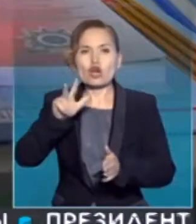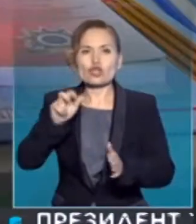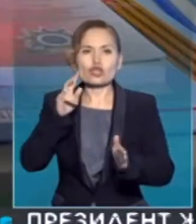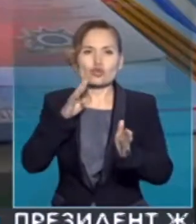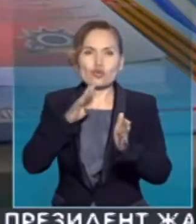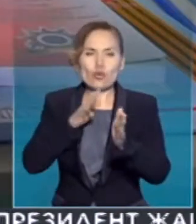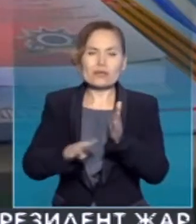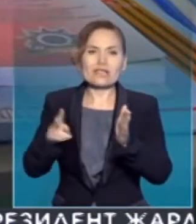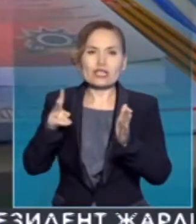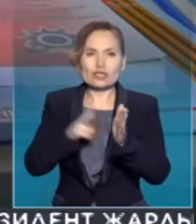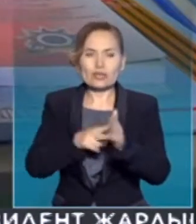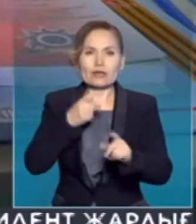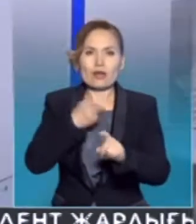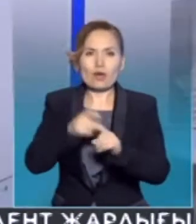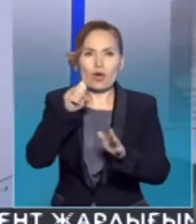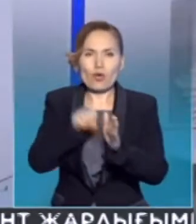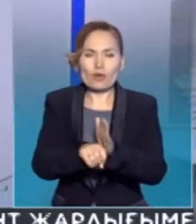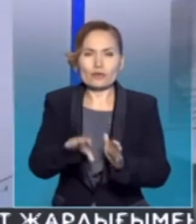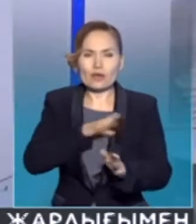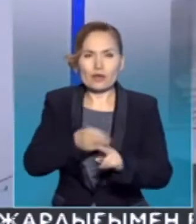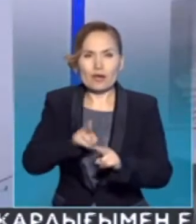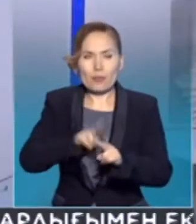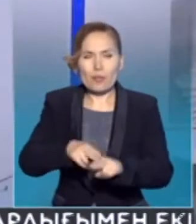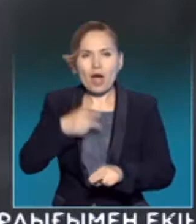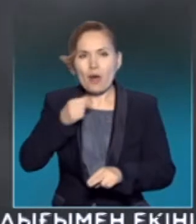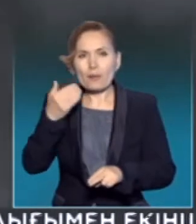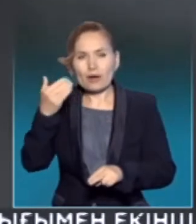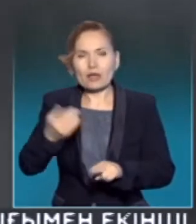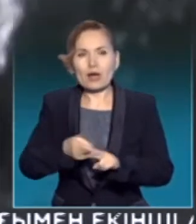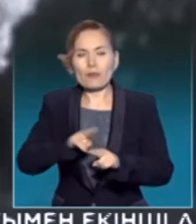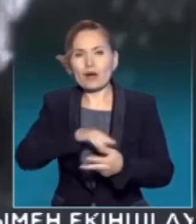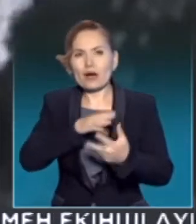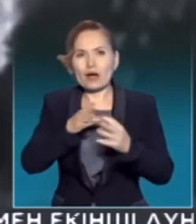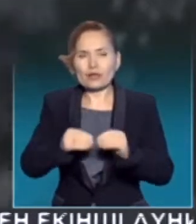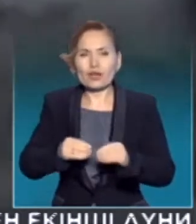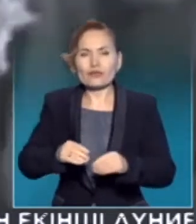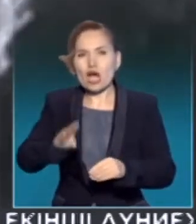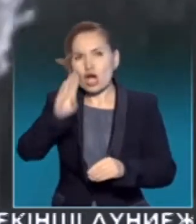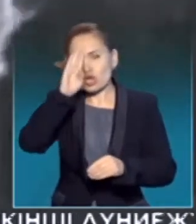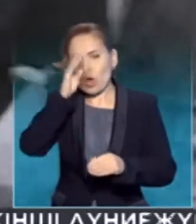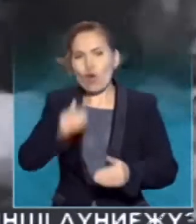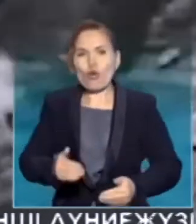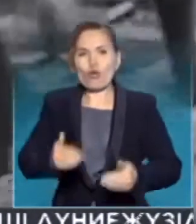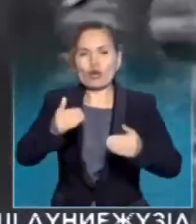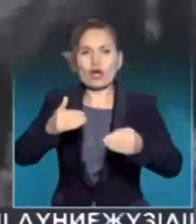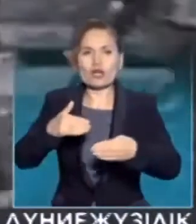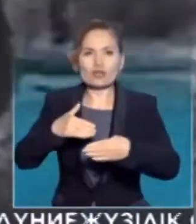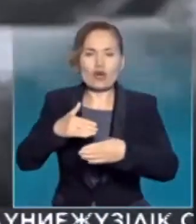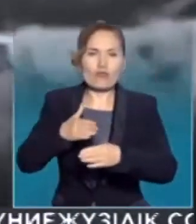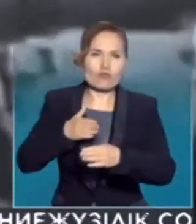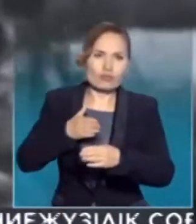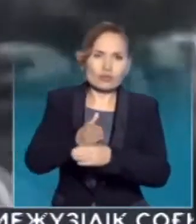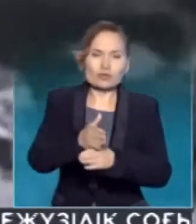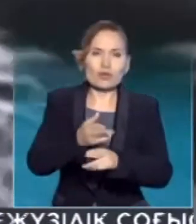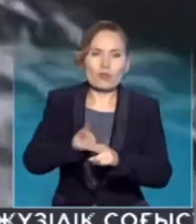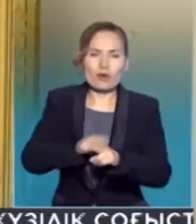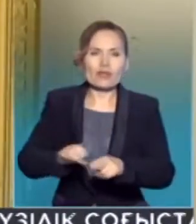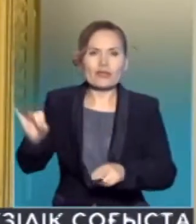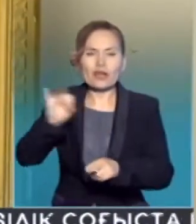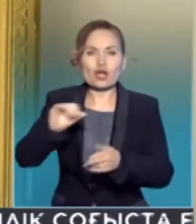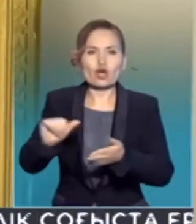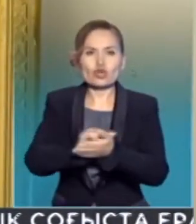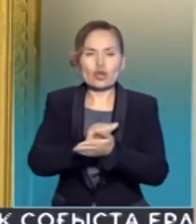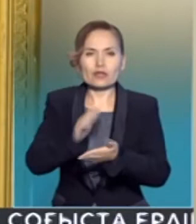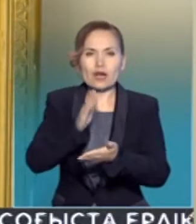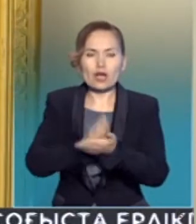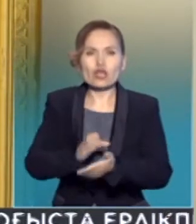жойған. Ал Александр Несмиянов жау қорғанысын бірінші болып бұзып, 20 фашистке жалғыз қарсы тұрғанына тарихи құжаттар дәлел.